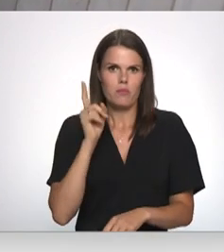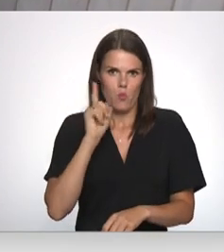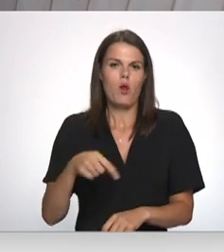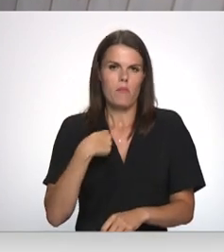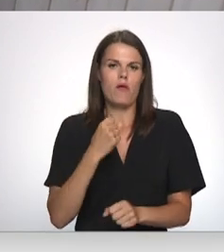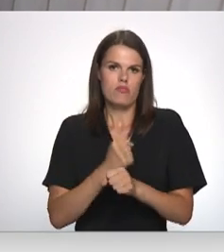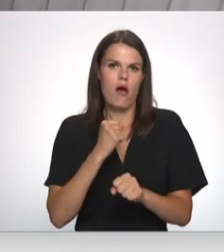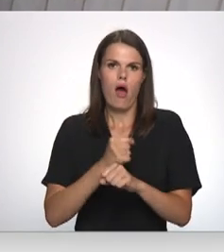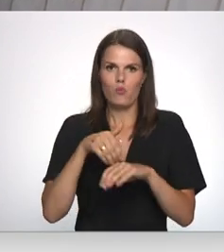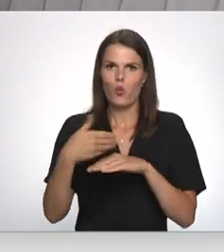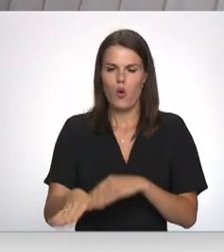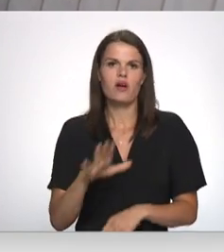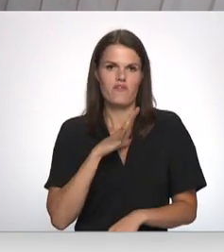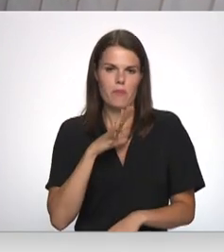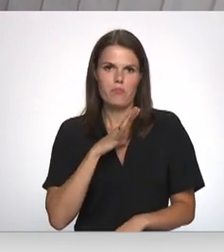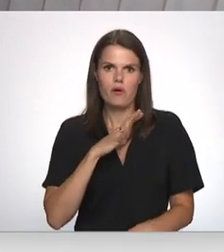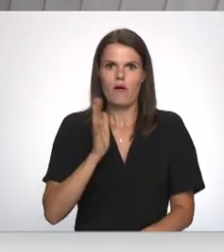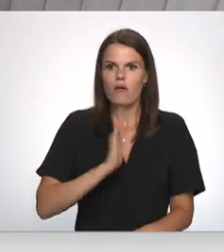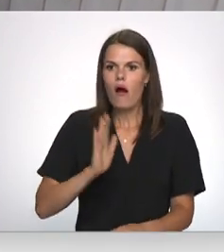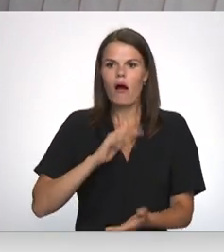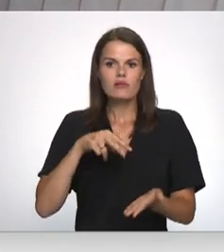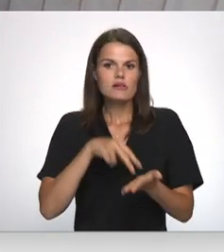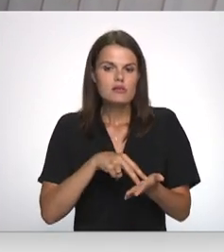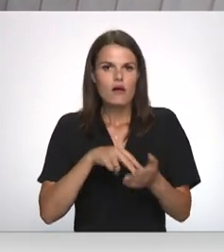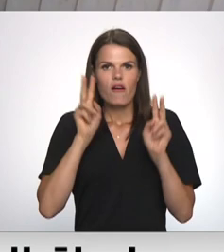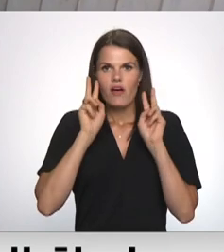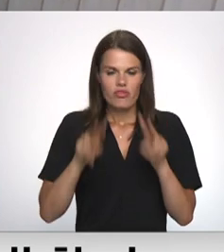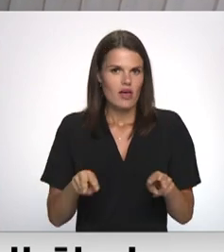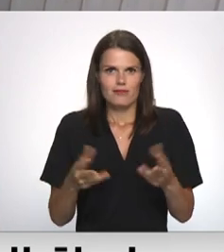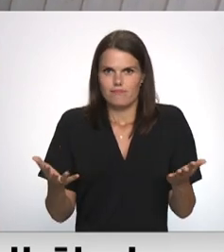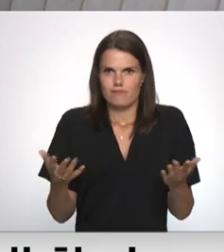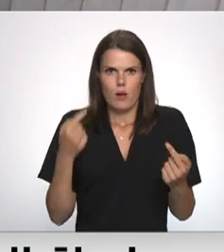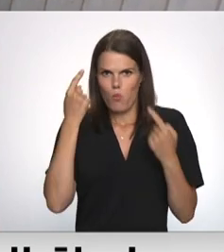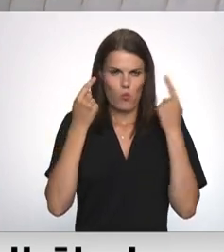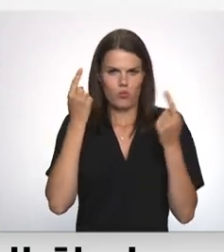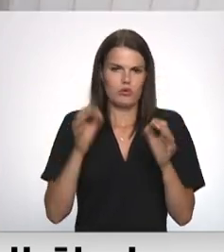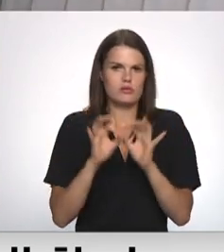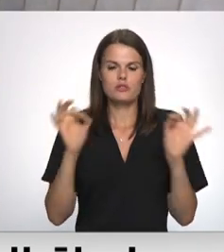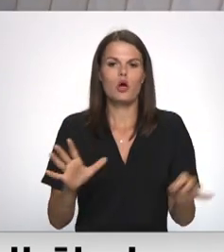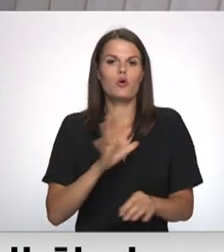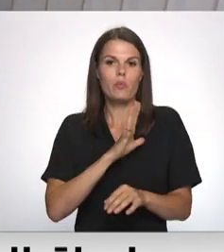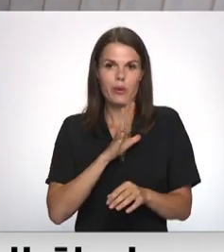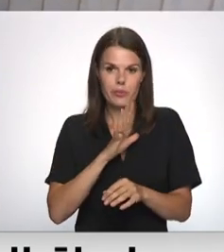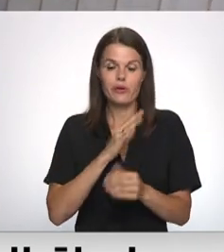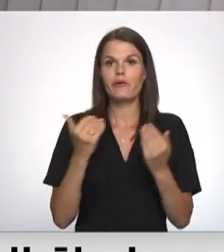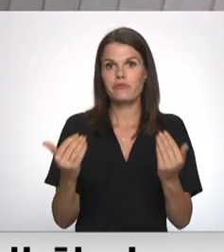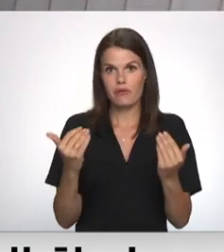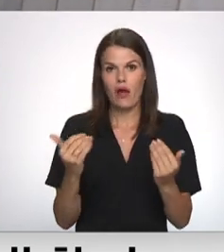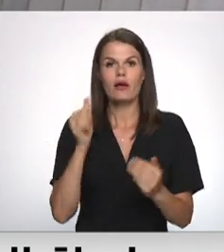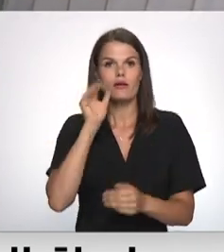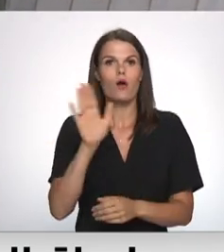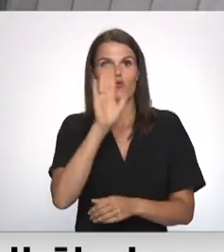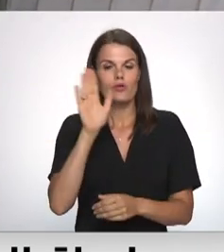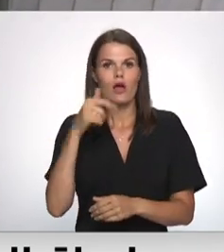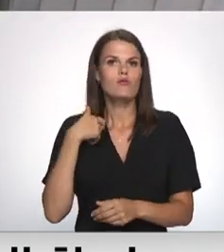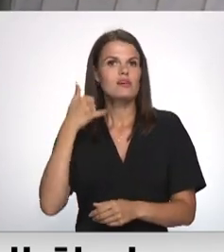jā. Un vispār gaidīt un stāvēt un neziņā, es domāju, tas kaut kāds murks, kas bija sākumā. Tā kā ir, es jau katru dienu zvanu